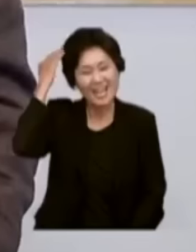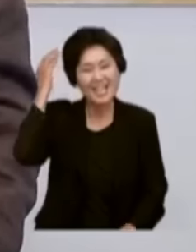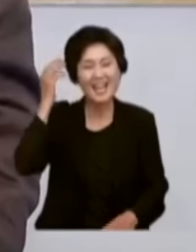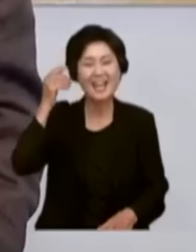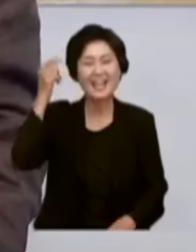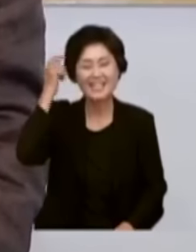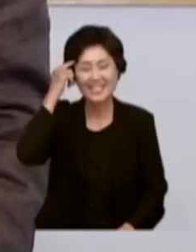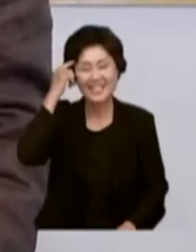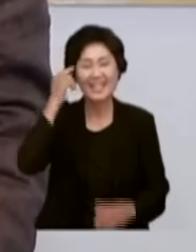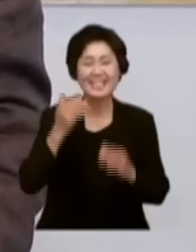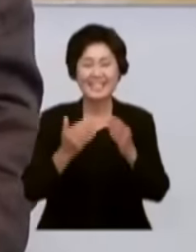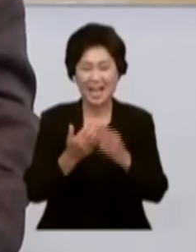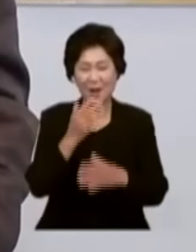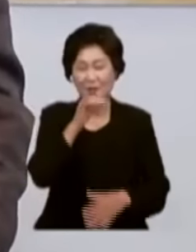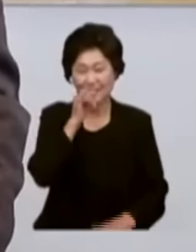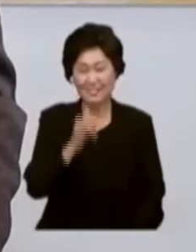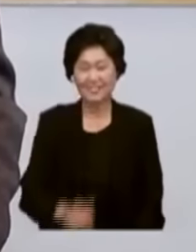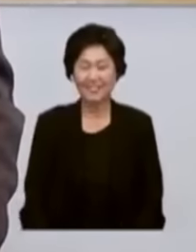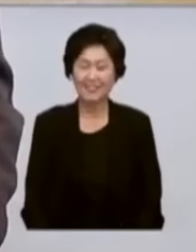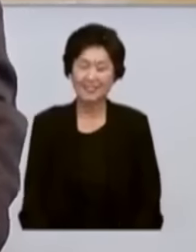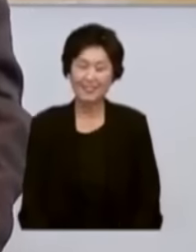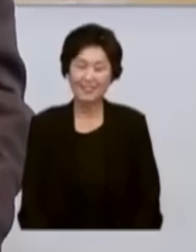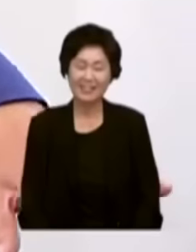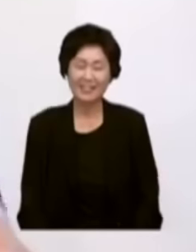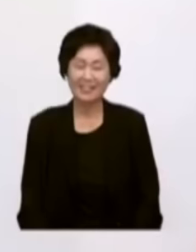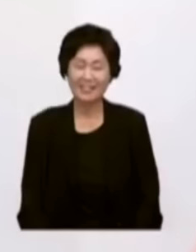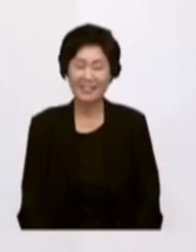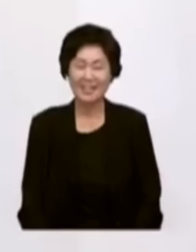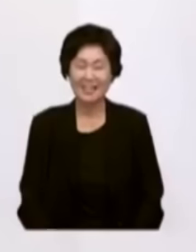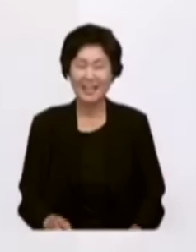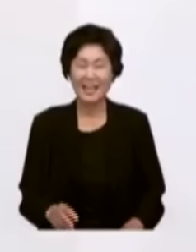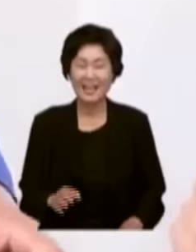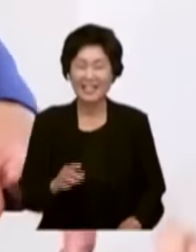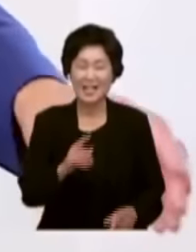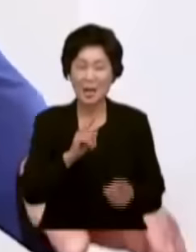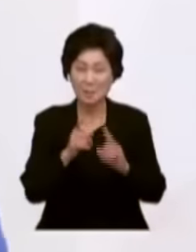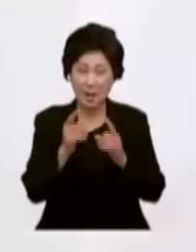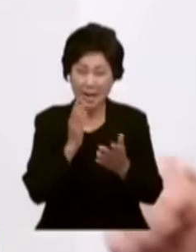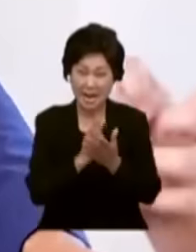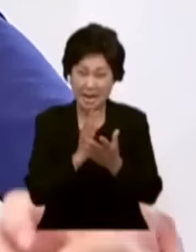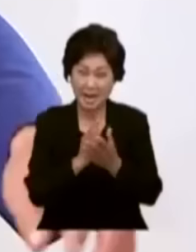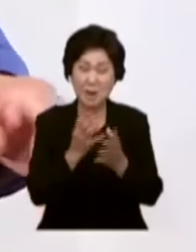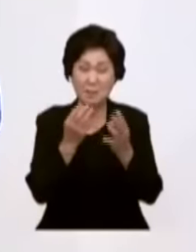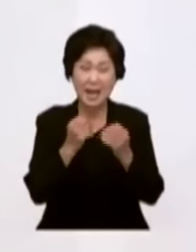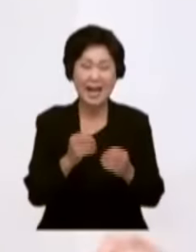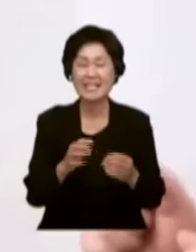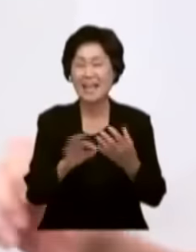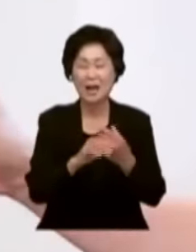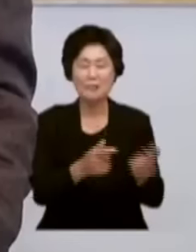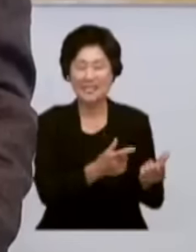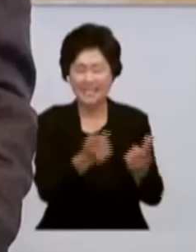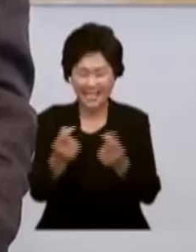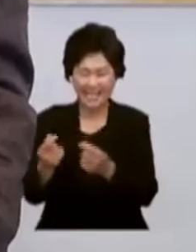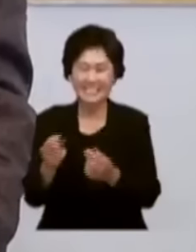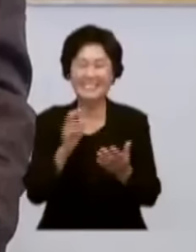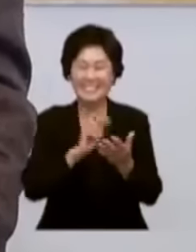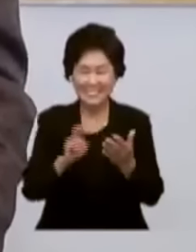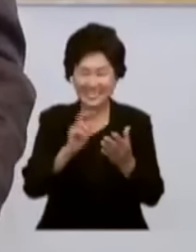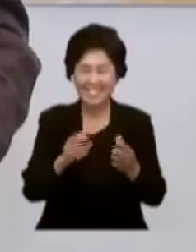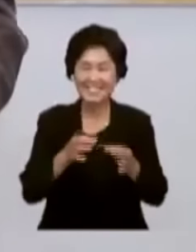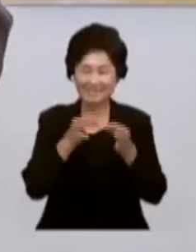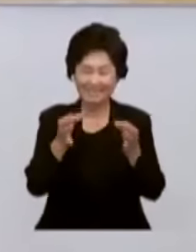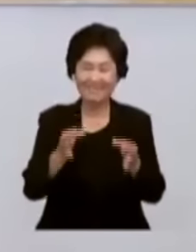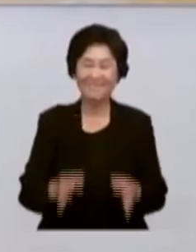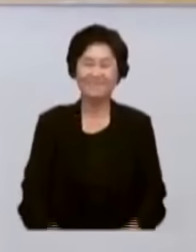중2 때로 돌아가보죠. 네. 네. 저기 가수가 부르는 거니까 나 말을 많이 하고 하면 또 노래가 안 되니까 같이 찬양을 같이 해요. 같이 해요?